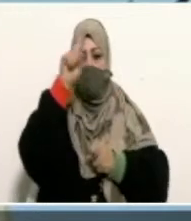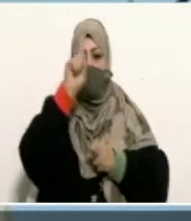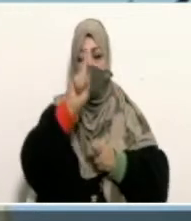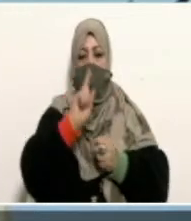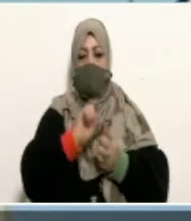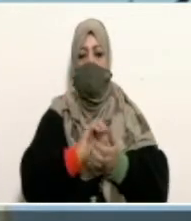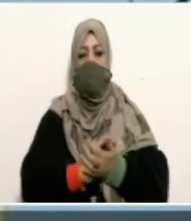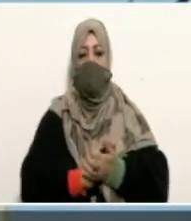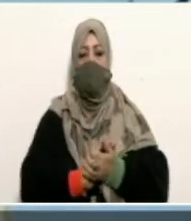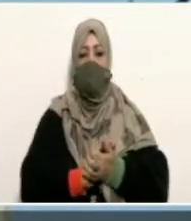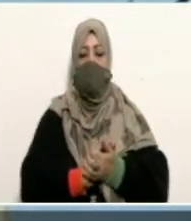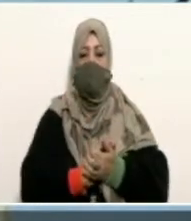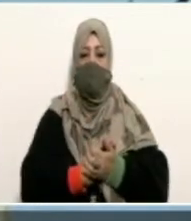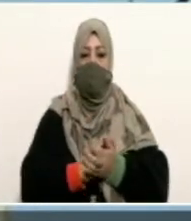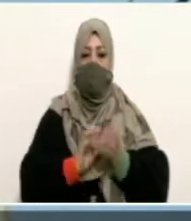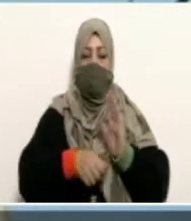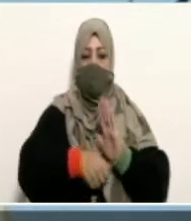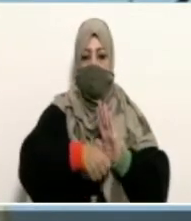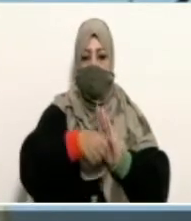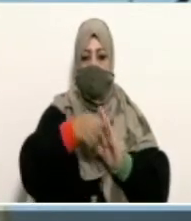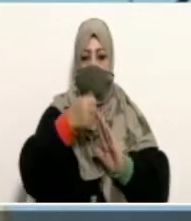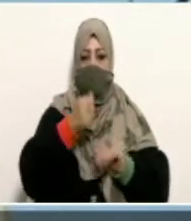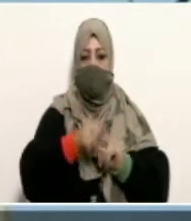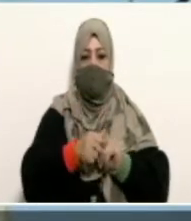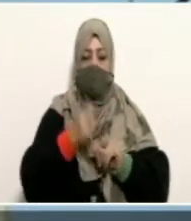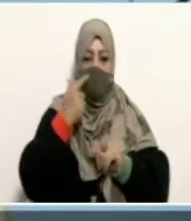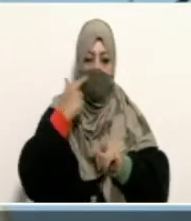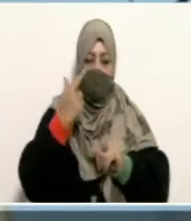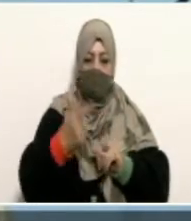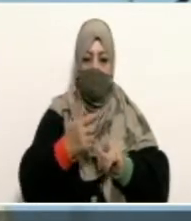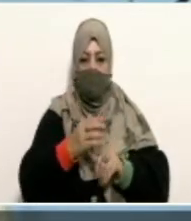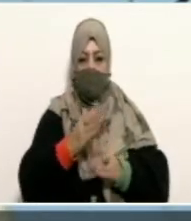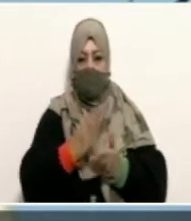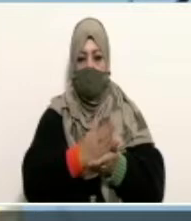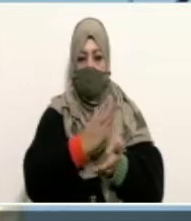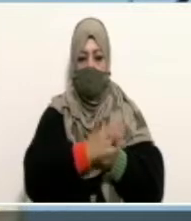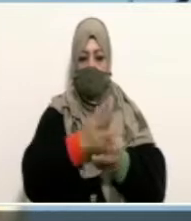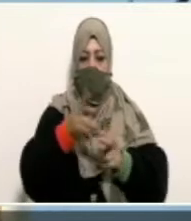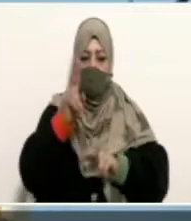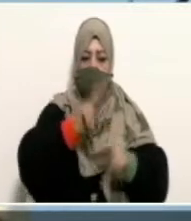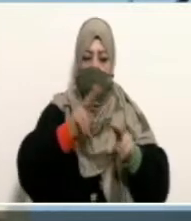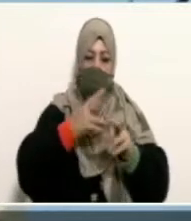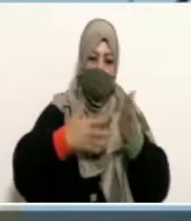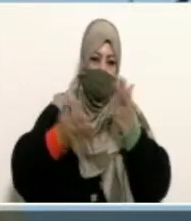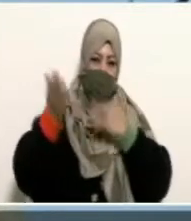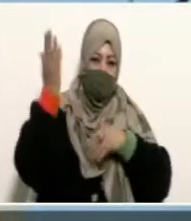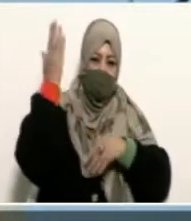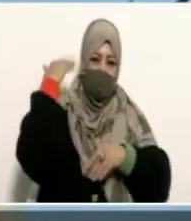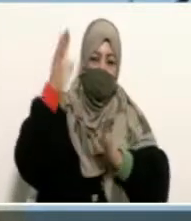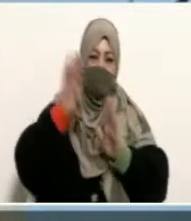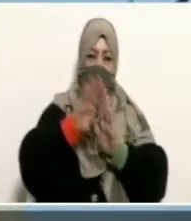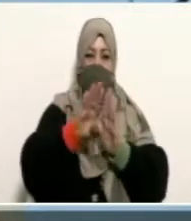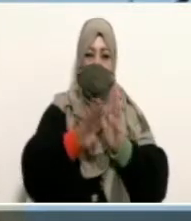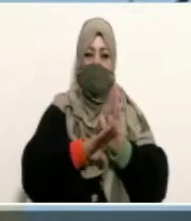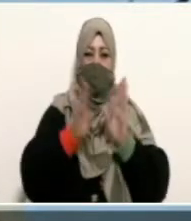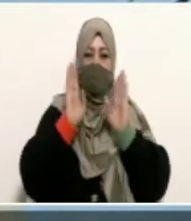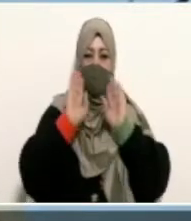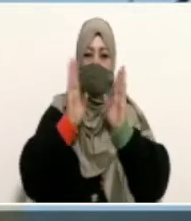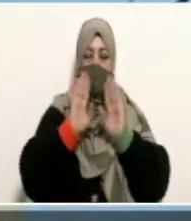بما كان لدينا من أسئلة عبر صفحة البرنامج. عندنا أنا أخت تسأل